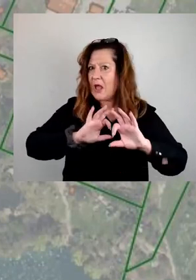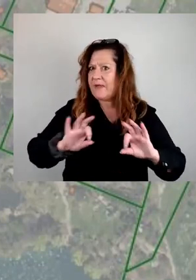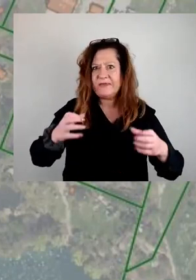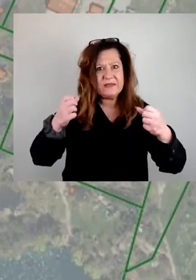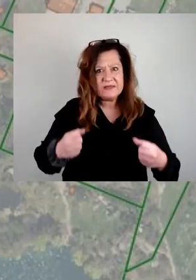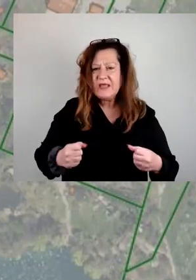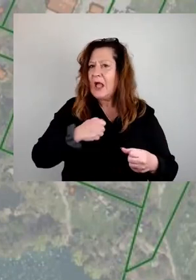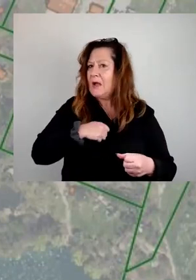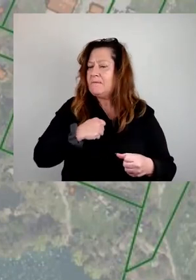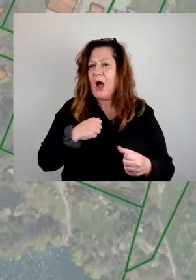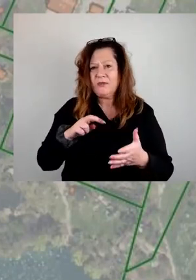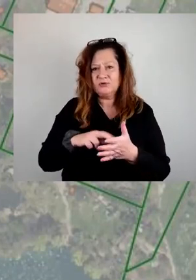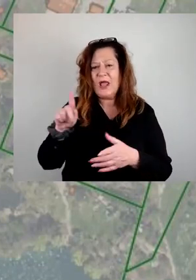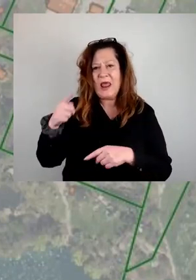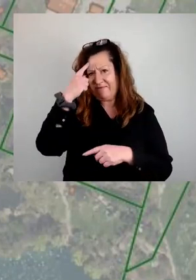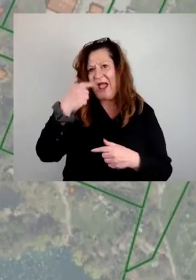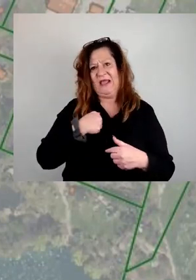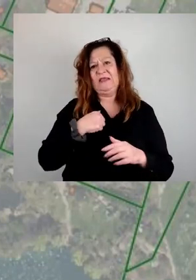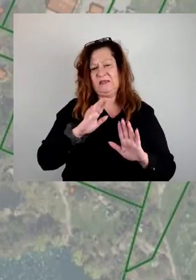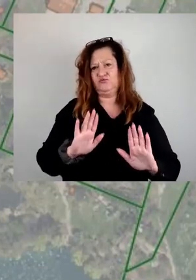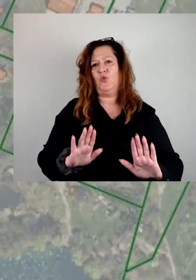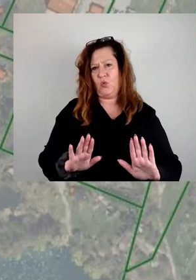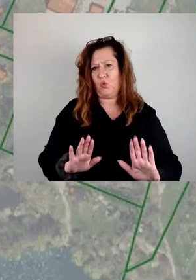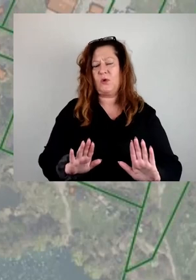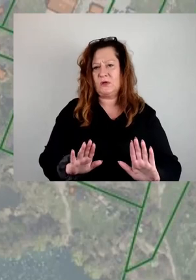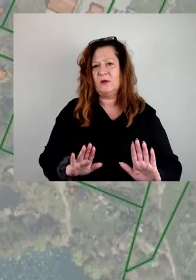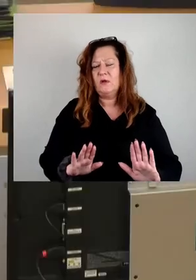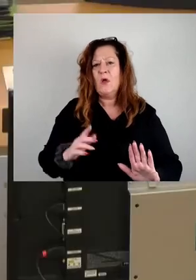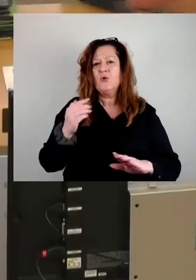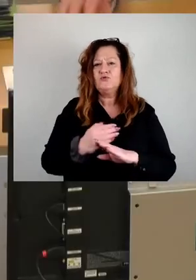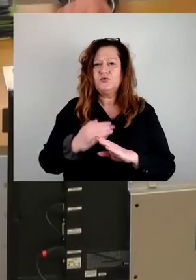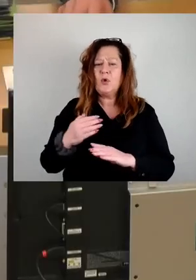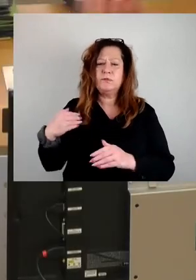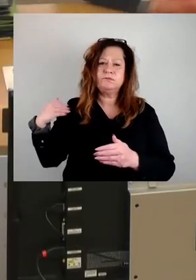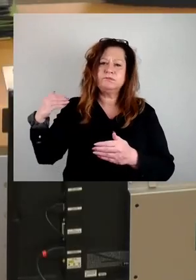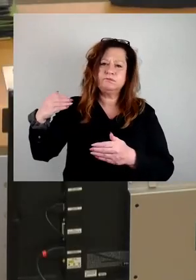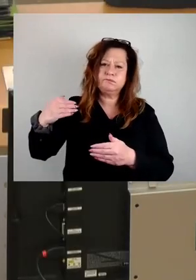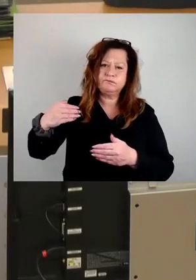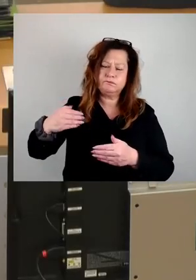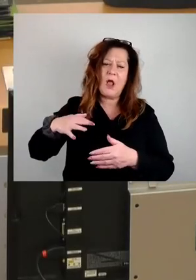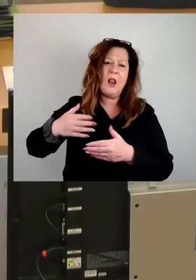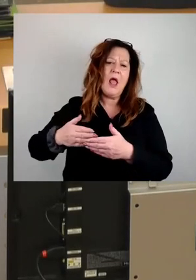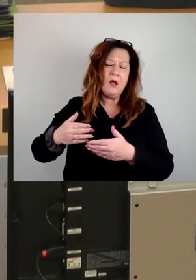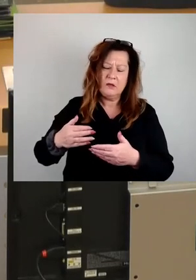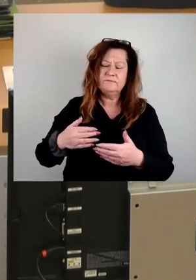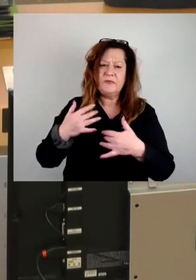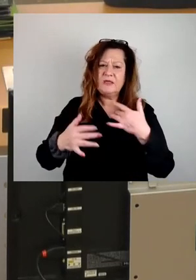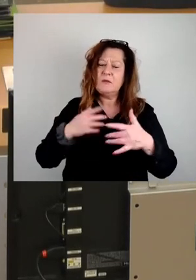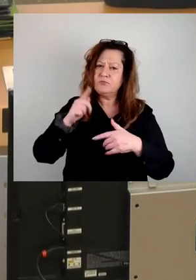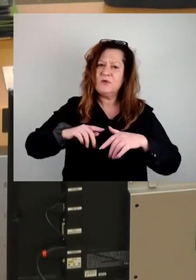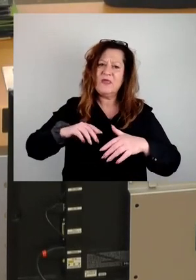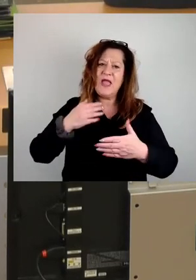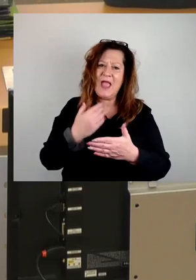ist uns allen bekannt. Wir haben erzählen seit mehreren Wahlperioden, das muss dort endlich vorangehen. Denn jetzt nochmal